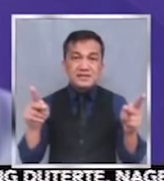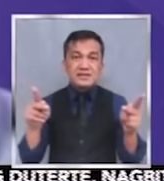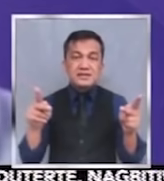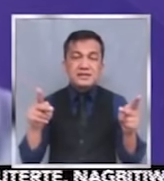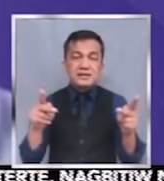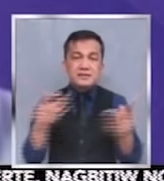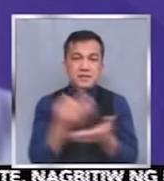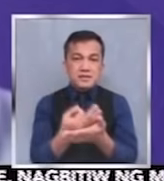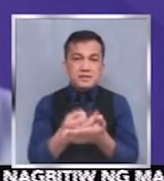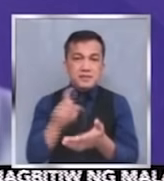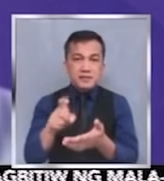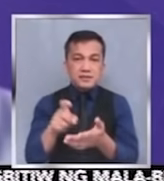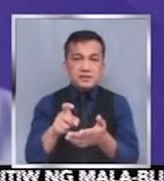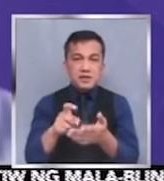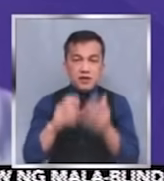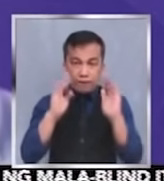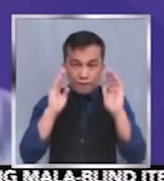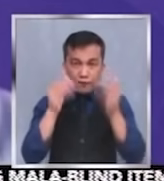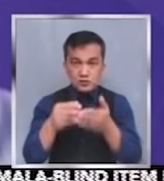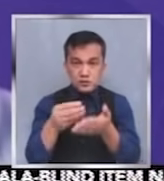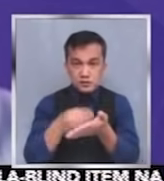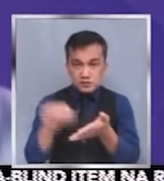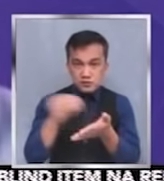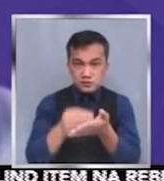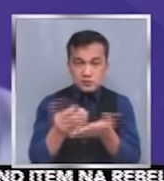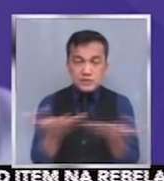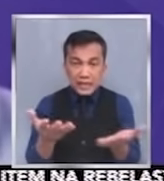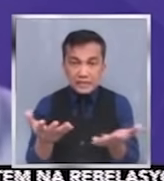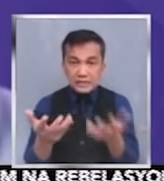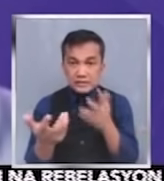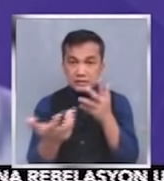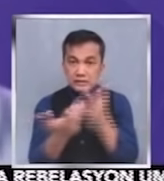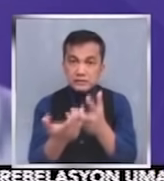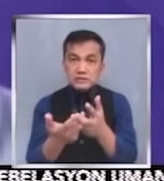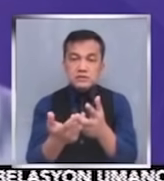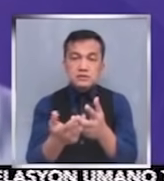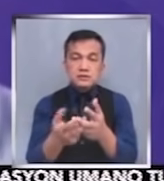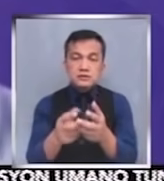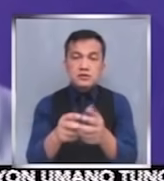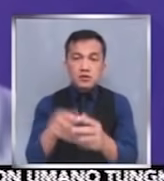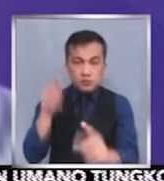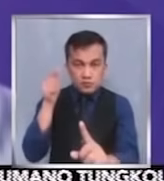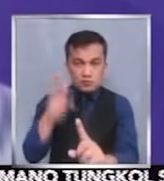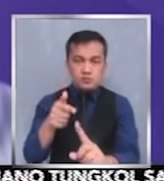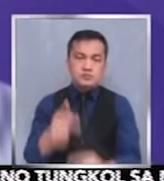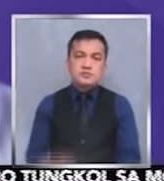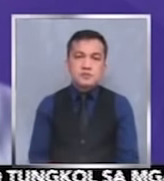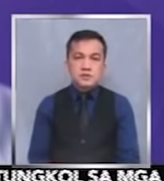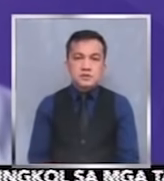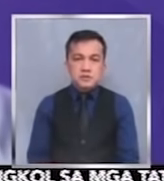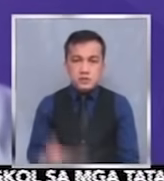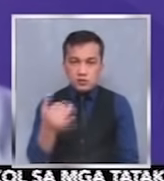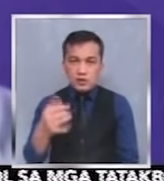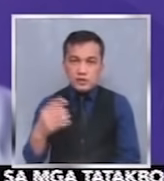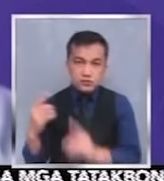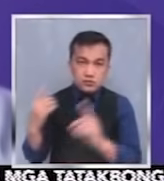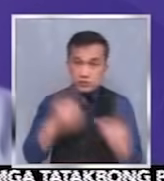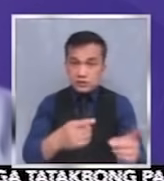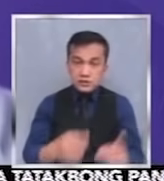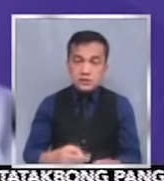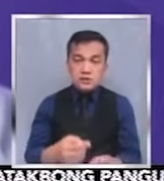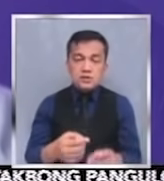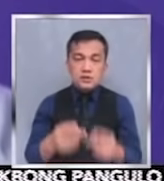sa kung saan siya dapat inintend para kaya siya binigay. Dahil public good